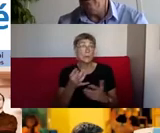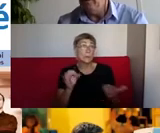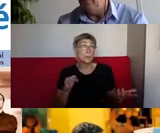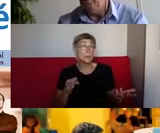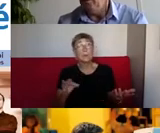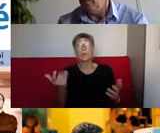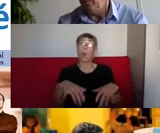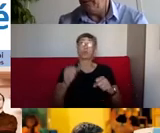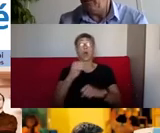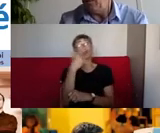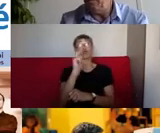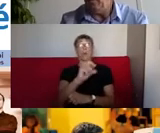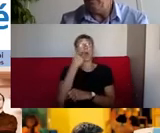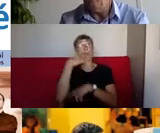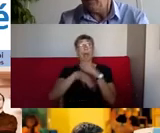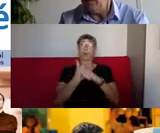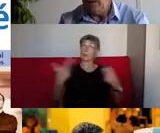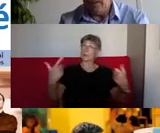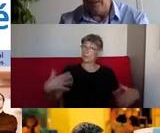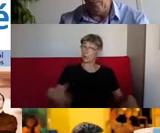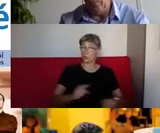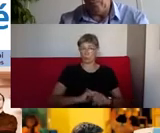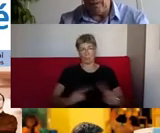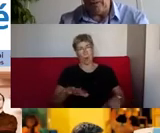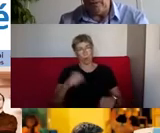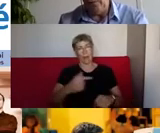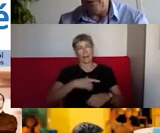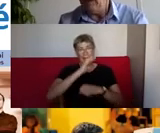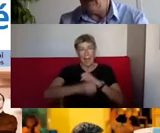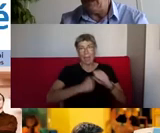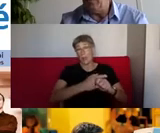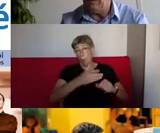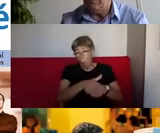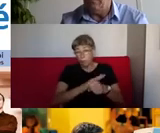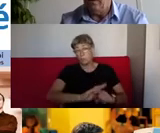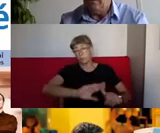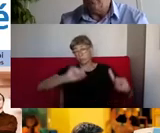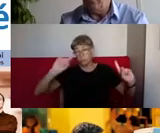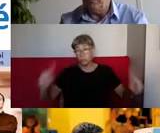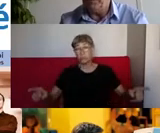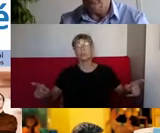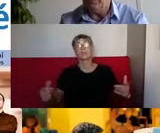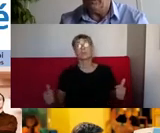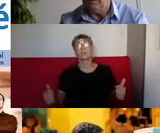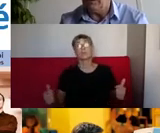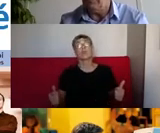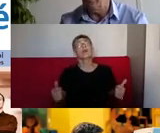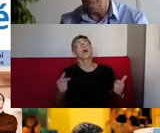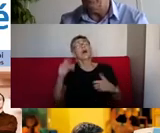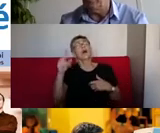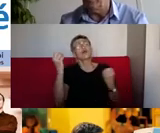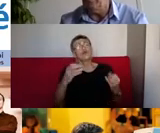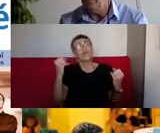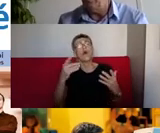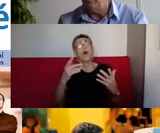par an. Non, l'emploi c'est pas une semaine par an, c'est toute l'année. Et donc on a développé ces actions qui sont souvent expérimentées et testées sur la